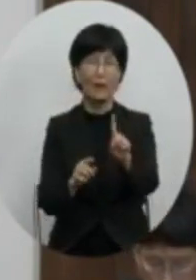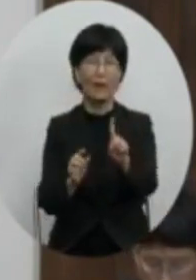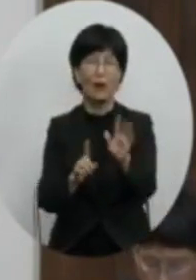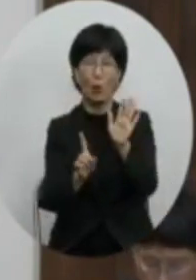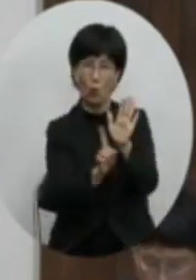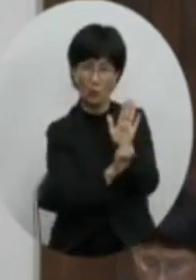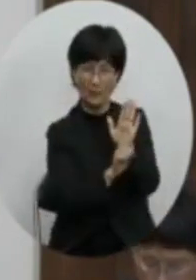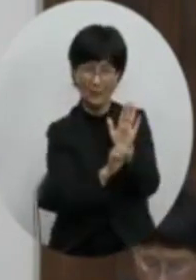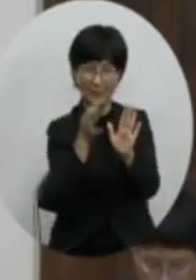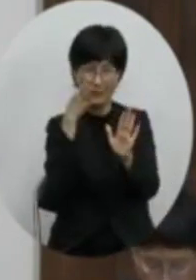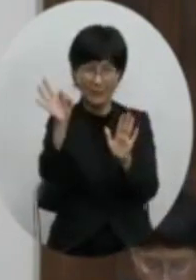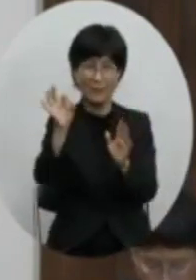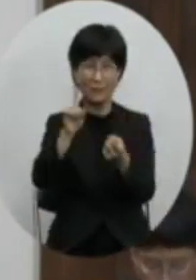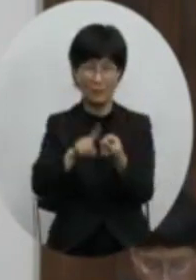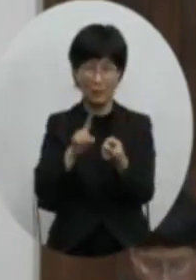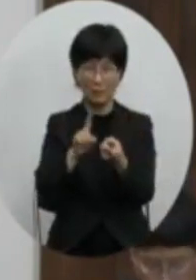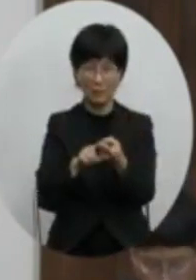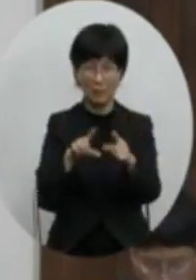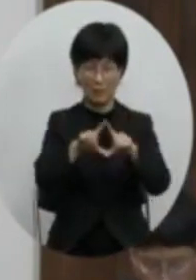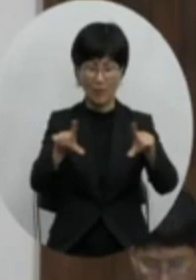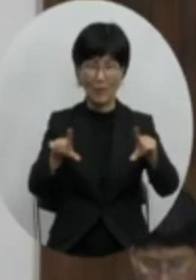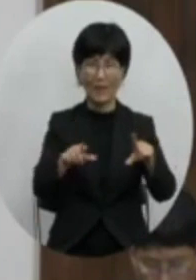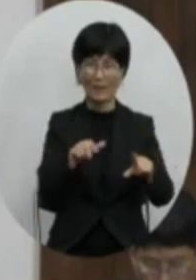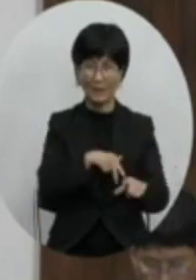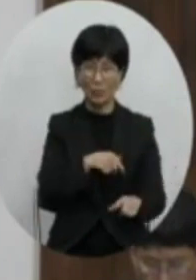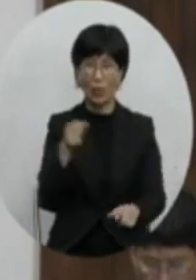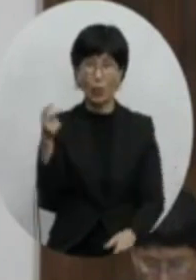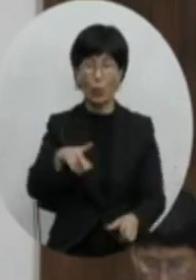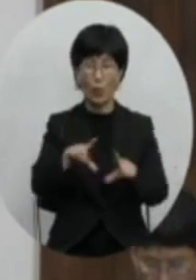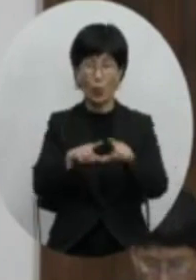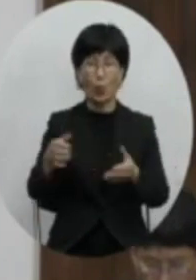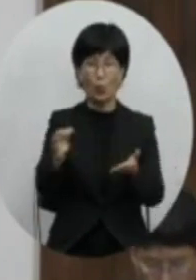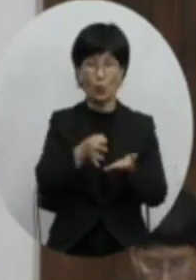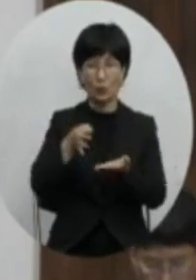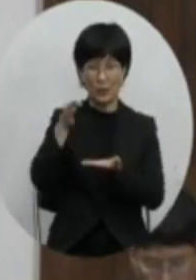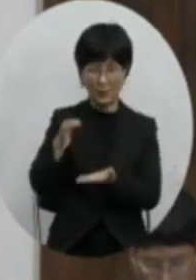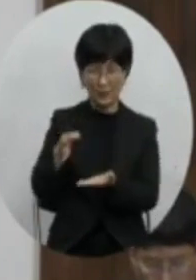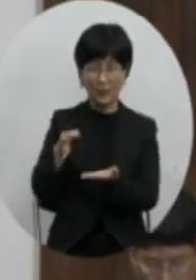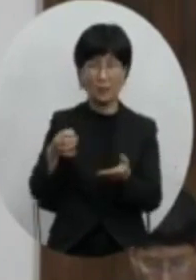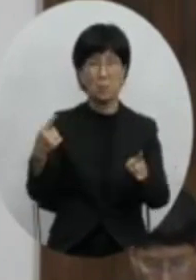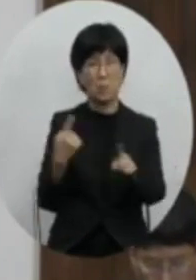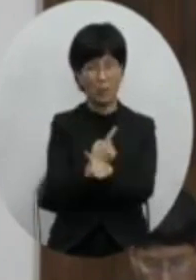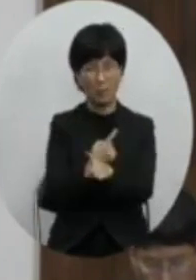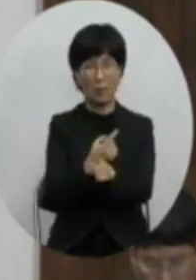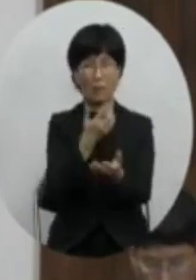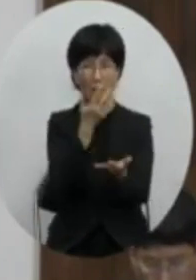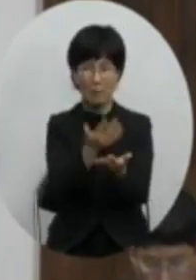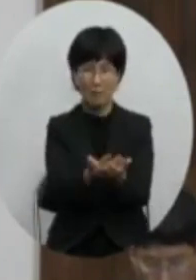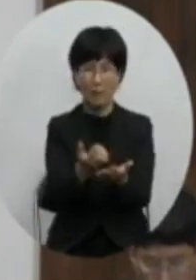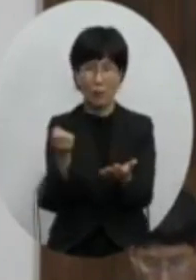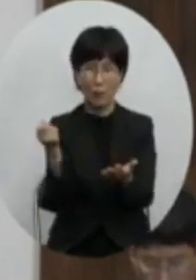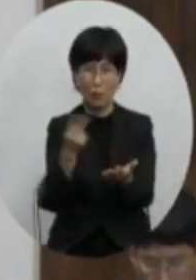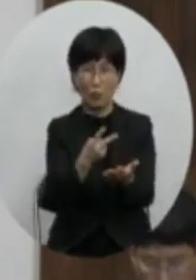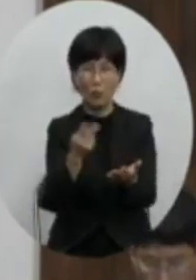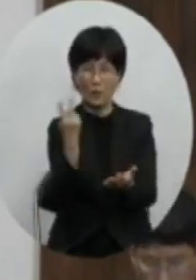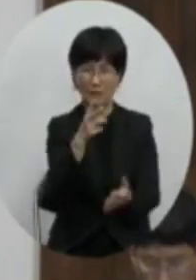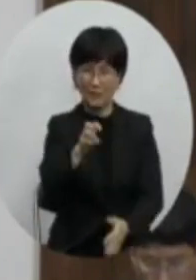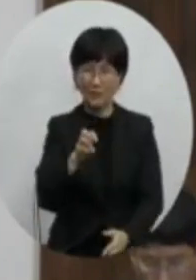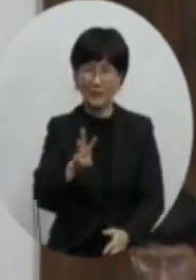고시 승인안 등 일반 의안과 공유재산 관리계획 변경안,